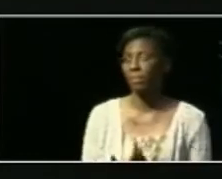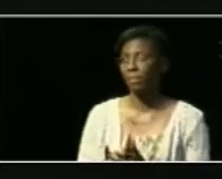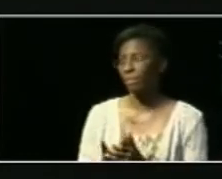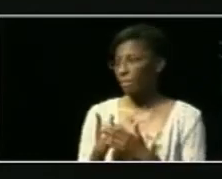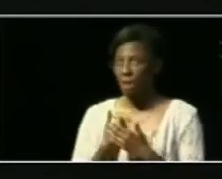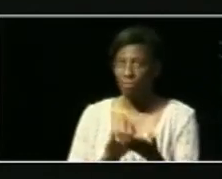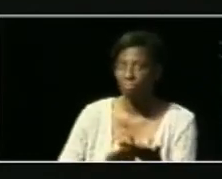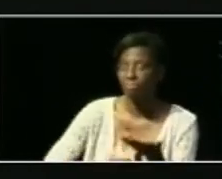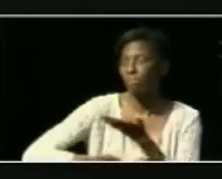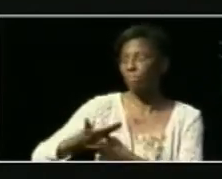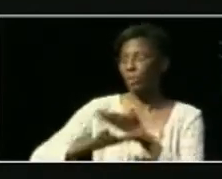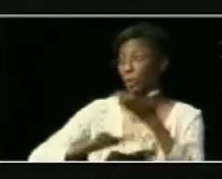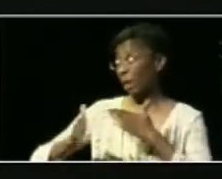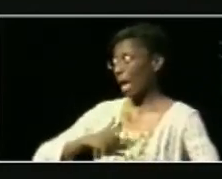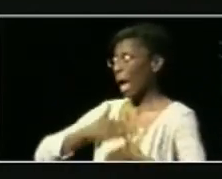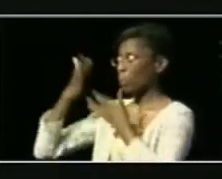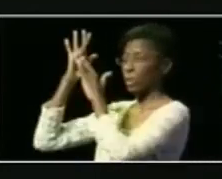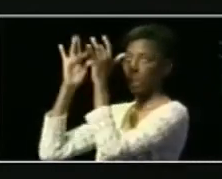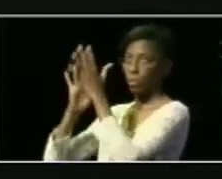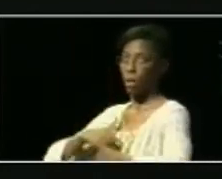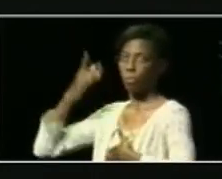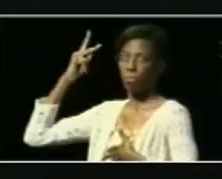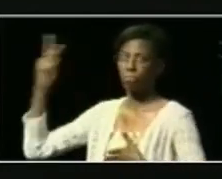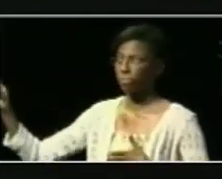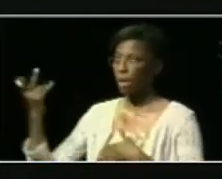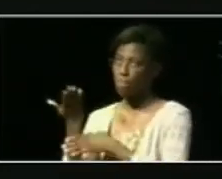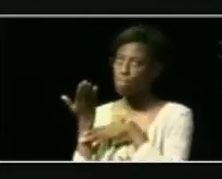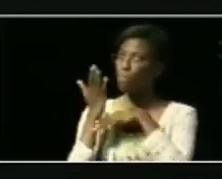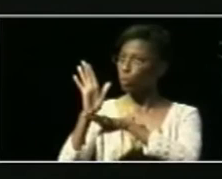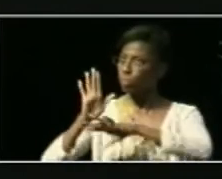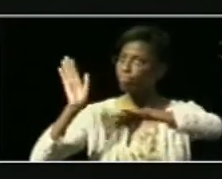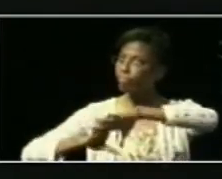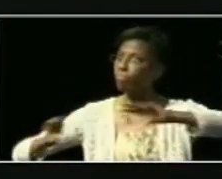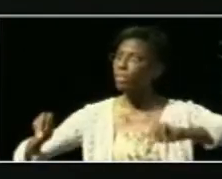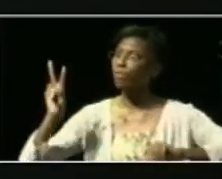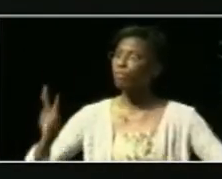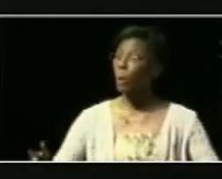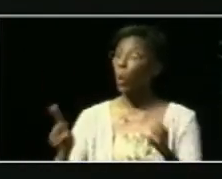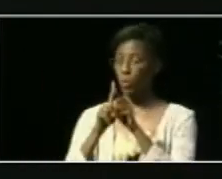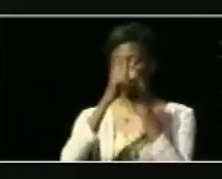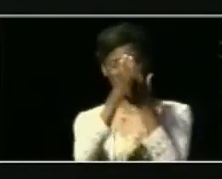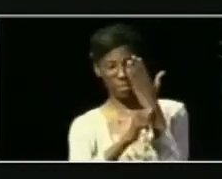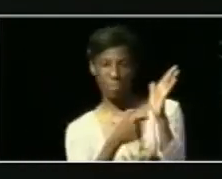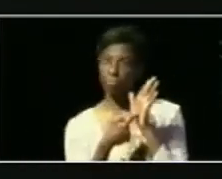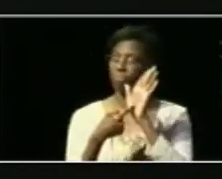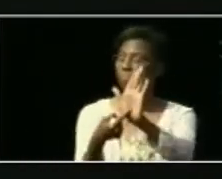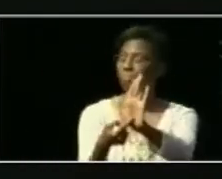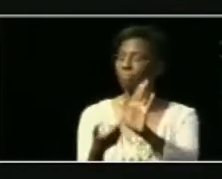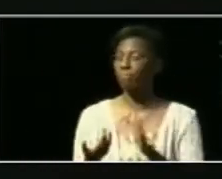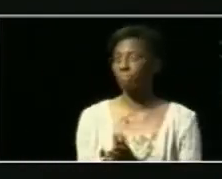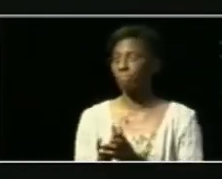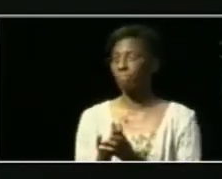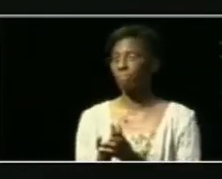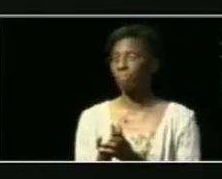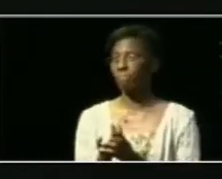Leur démontrer l'amour de Jésus. In practical ways. De manière pratique. In biblical ways. De manière biblique. And through your